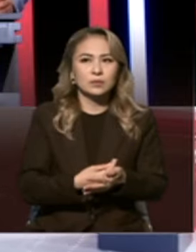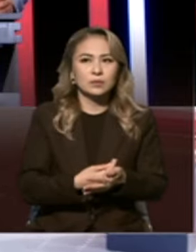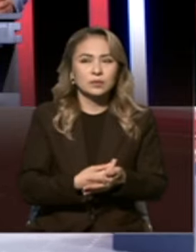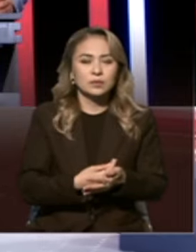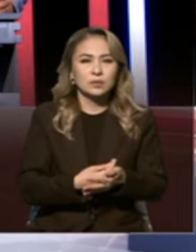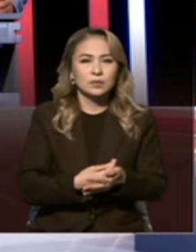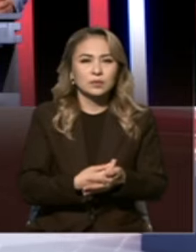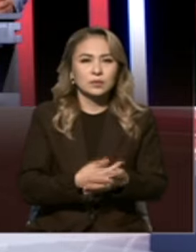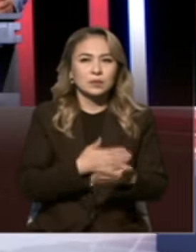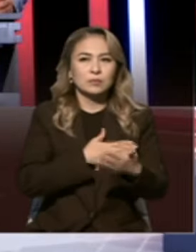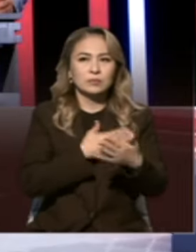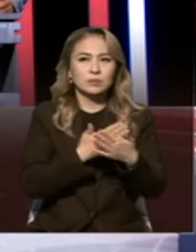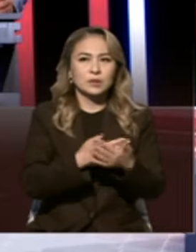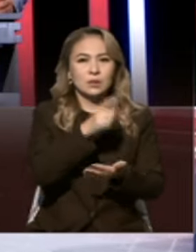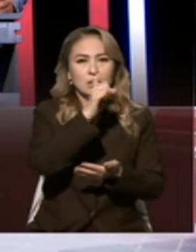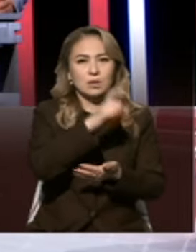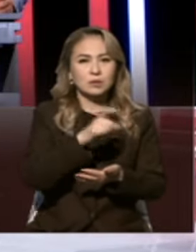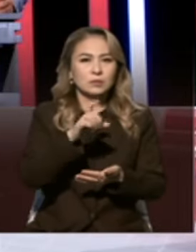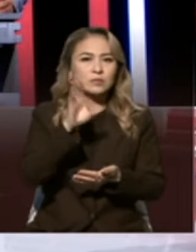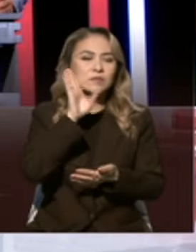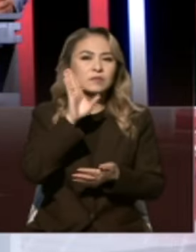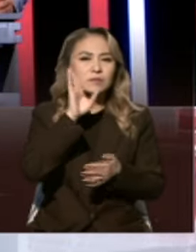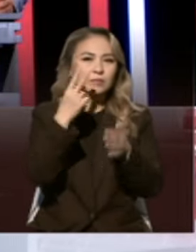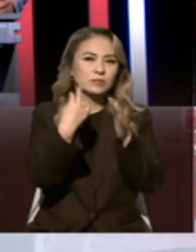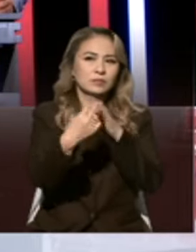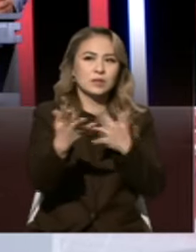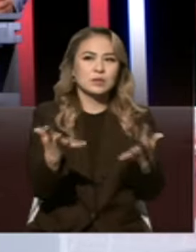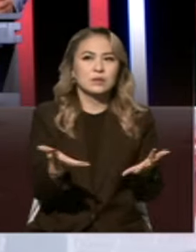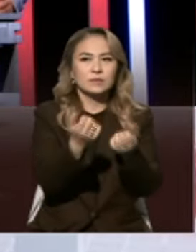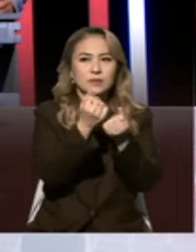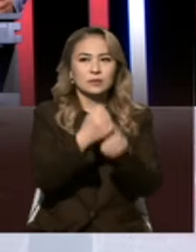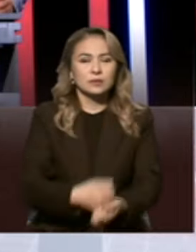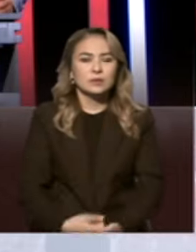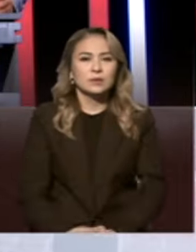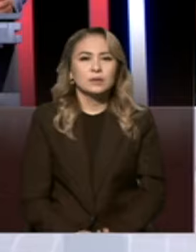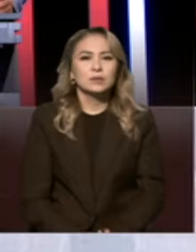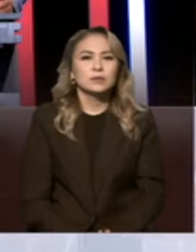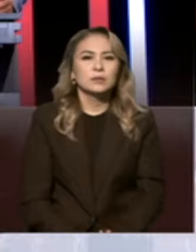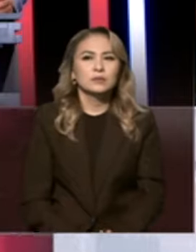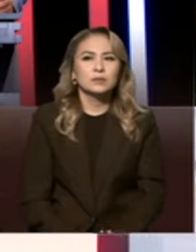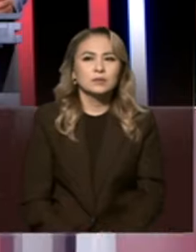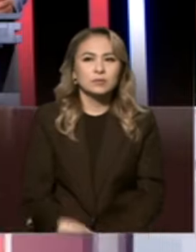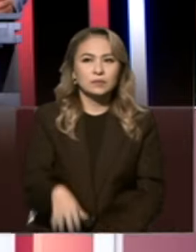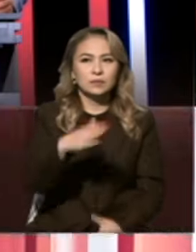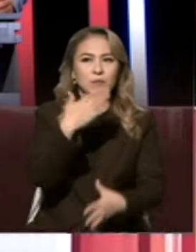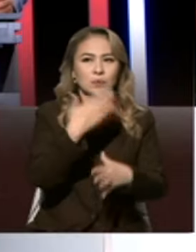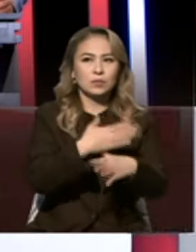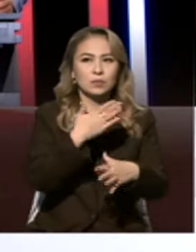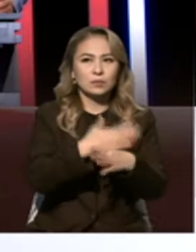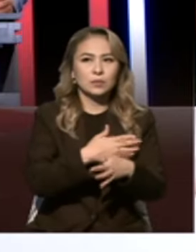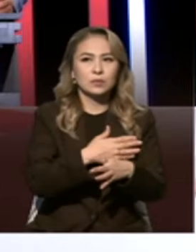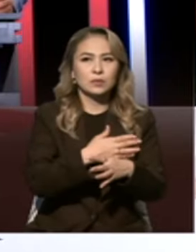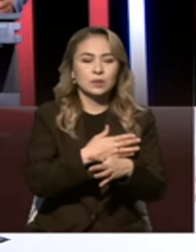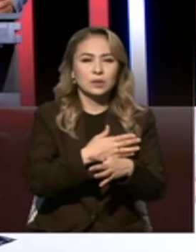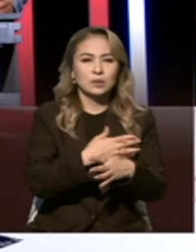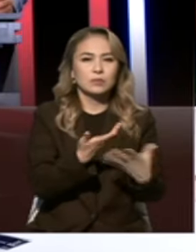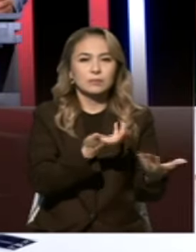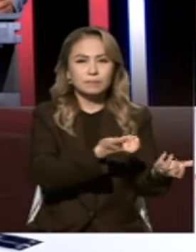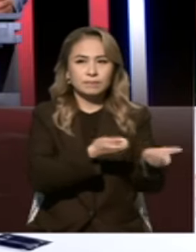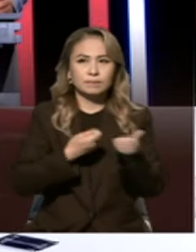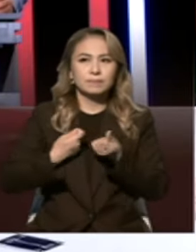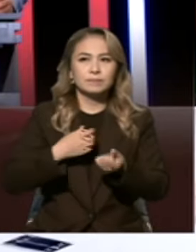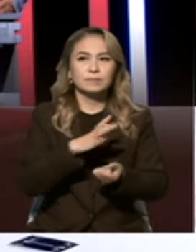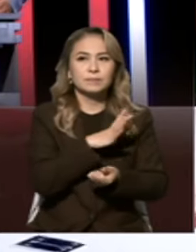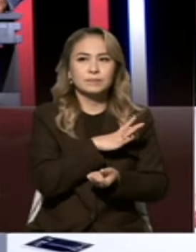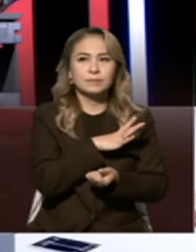ағайындардың белсенділігінің арқасында ана суға кетіп бара жатқан азамат аман қалды. Я бұл жерде арқан болып бір-бірінен қолынан ұстасып тартып алып шықты